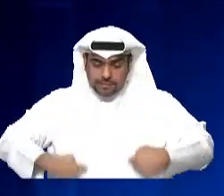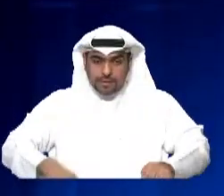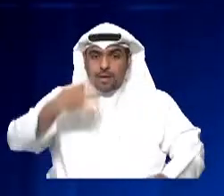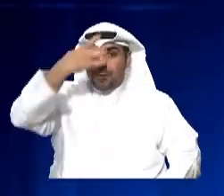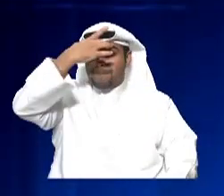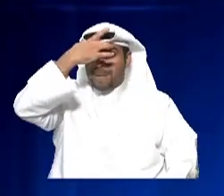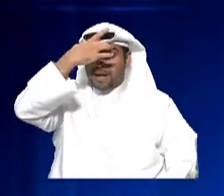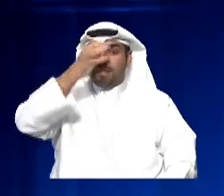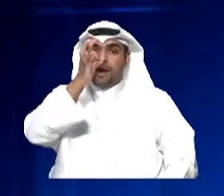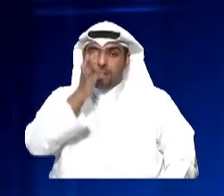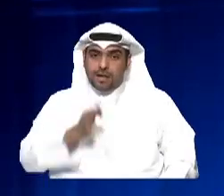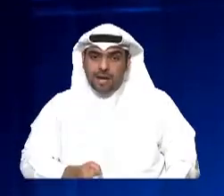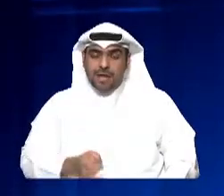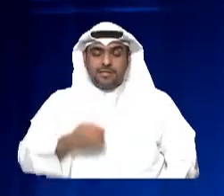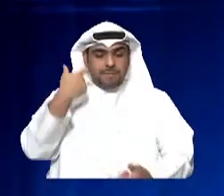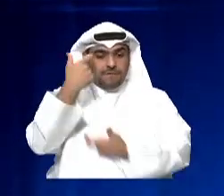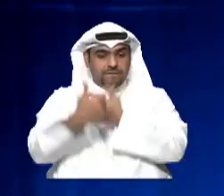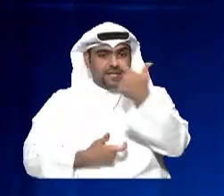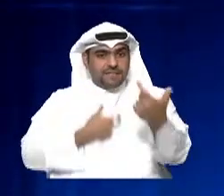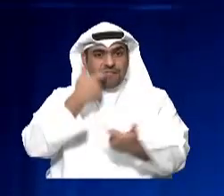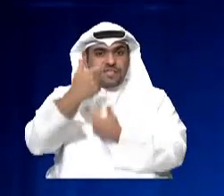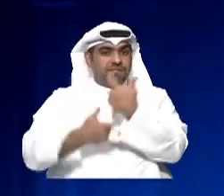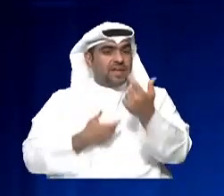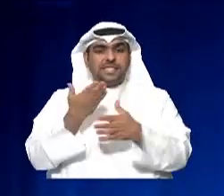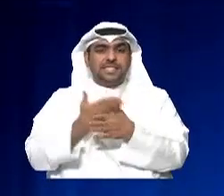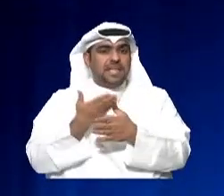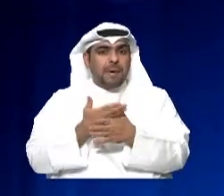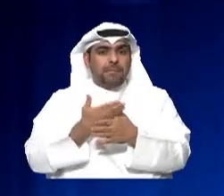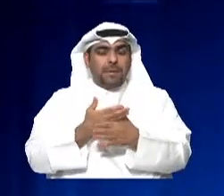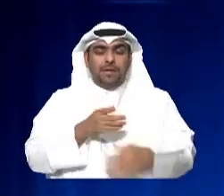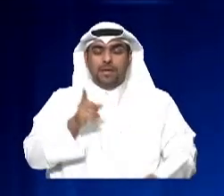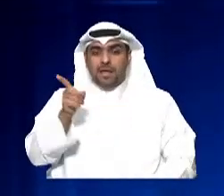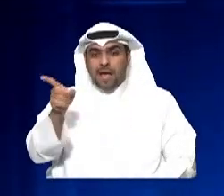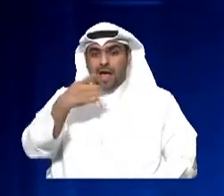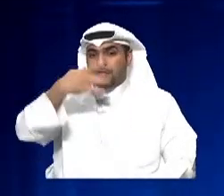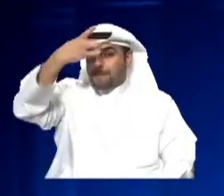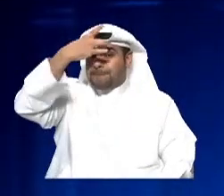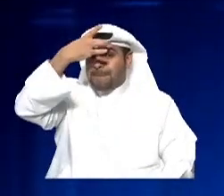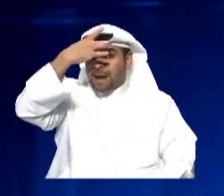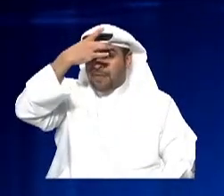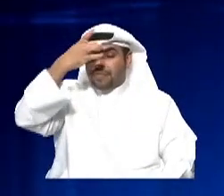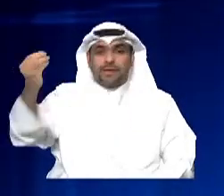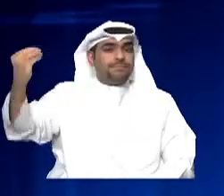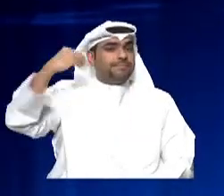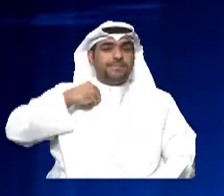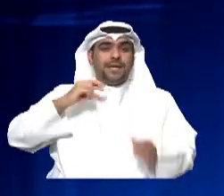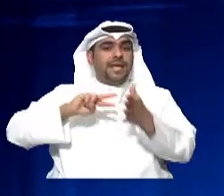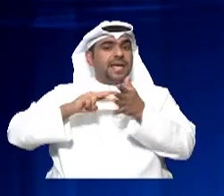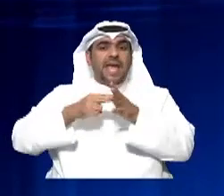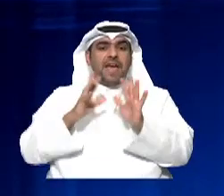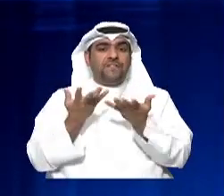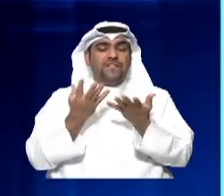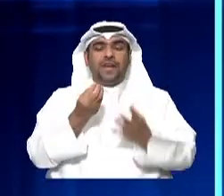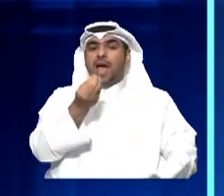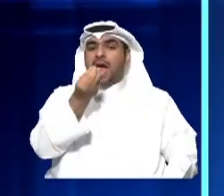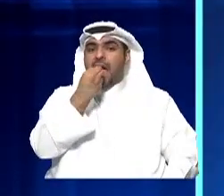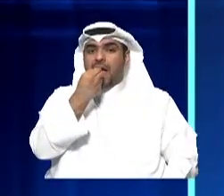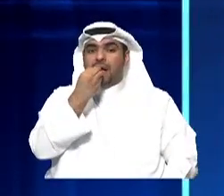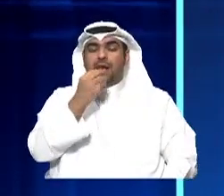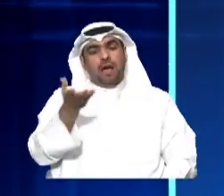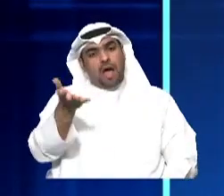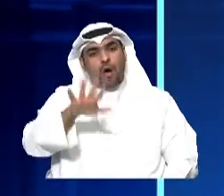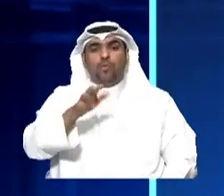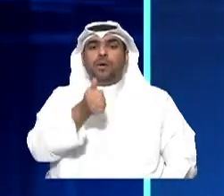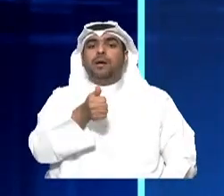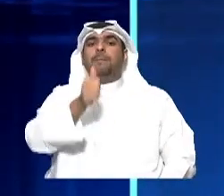وبتاكد من تجنب مصادر مياه الشرب والاطعمه غير الامنه واهبت الوزاره بالذين تظهر